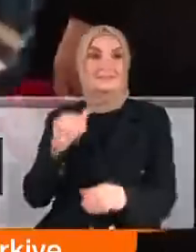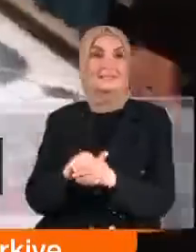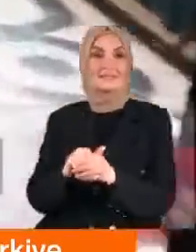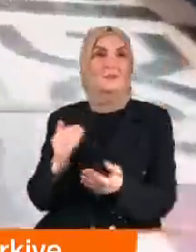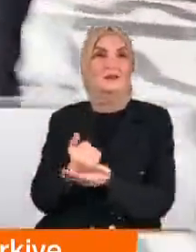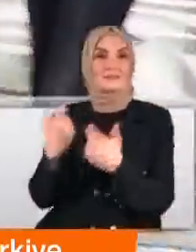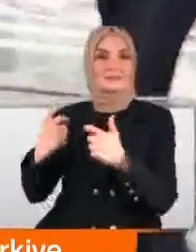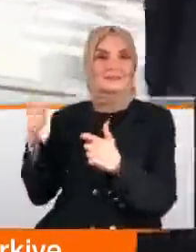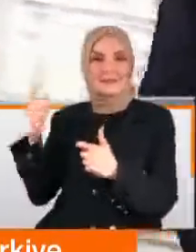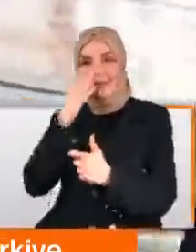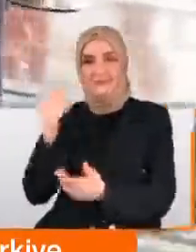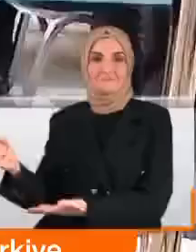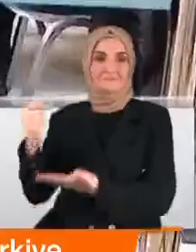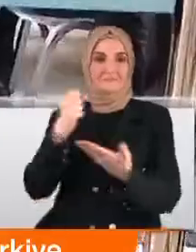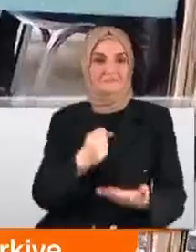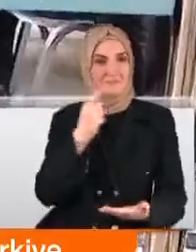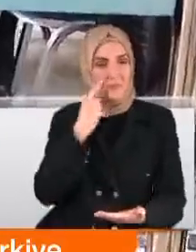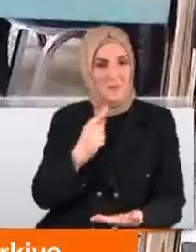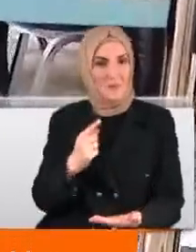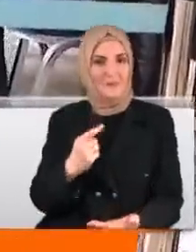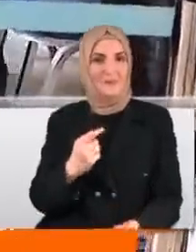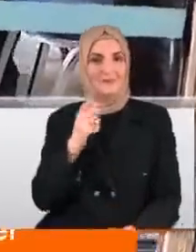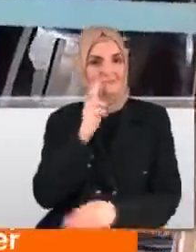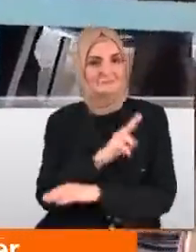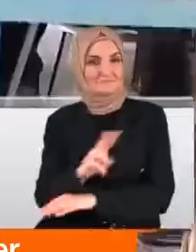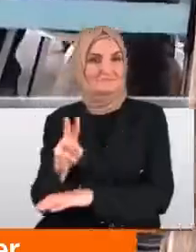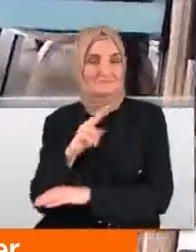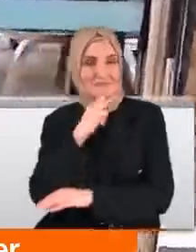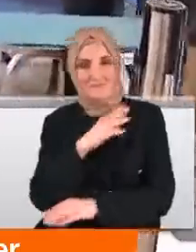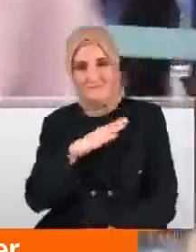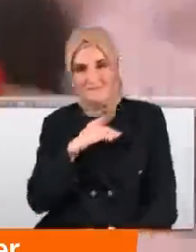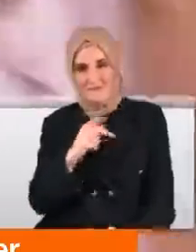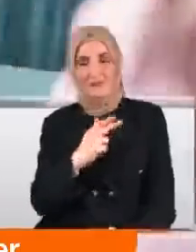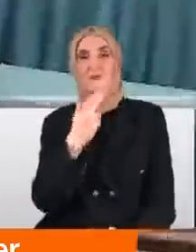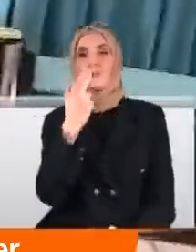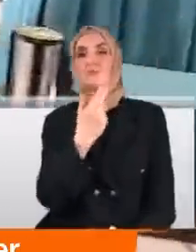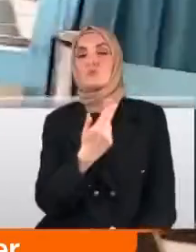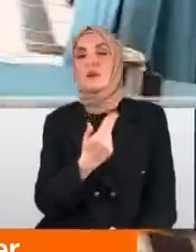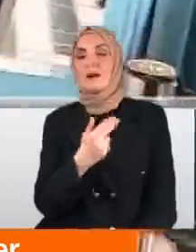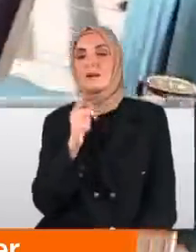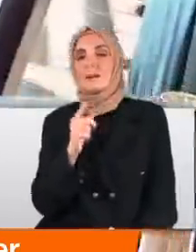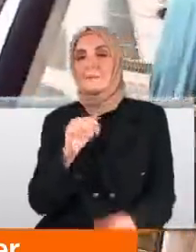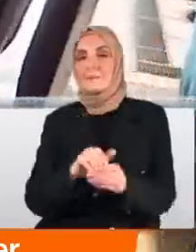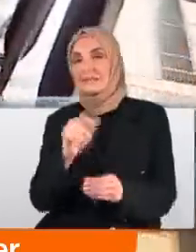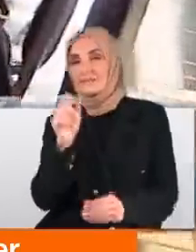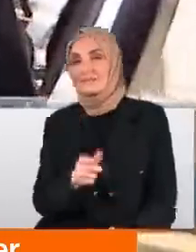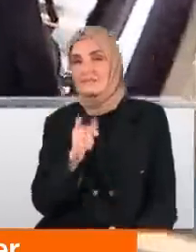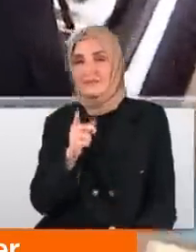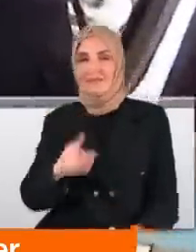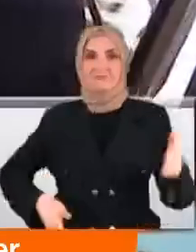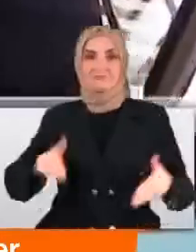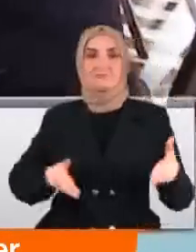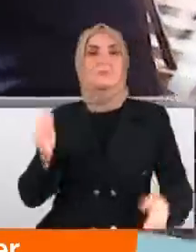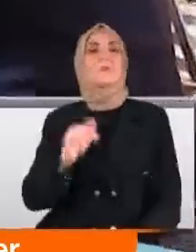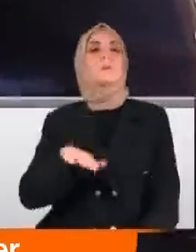sürecinde renkli görüntüler de yaşanıyor. MHP Kütahya Milletvekili Ahmet Erbaş, Kütahya'dan eli boş gelmedi, leblebi getirdi meclise. Şu anda